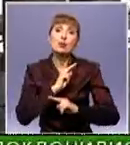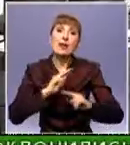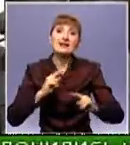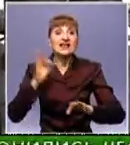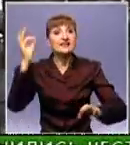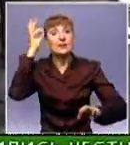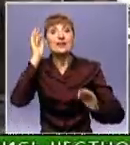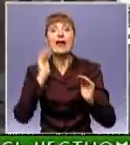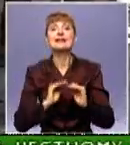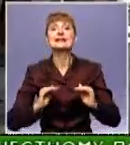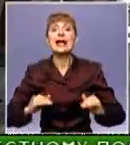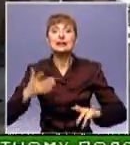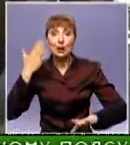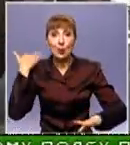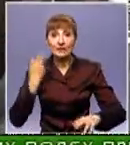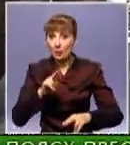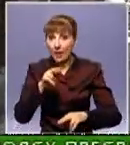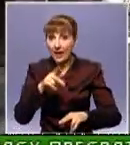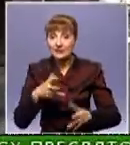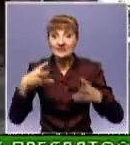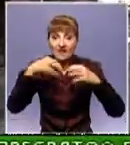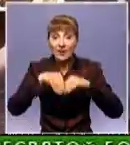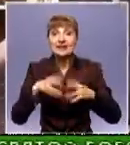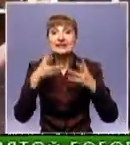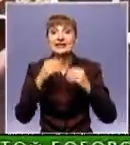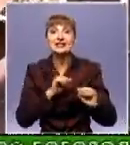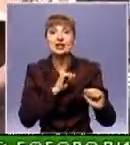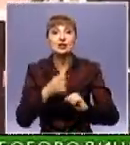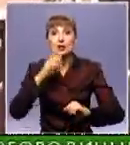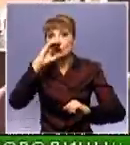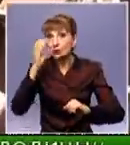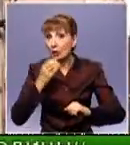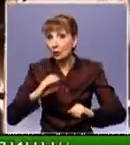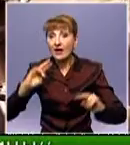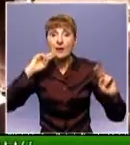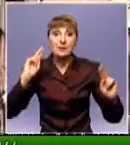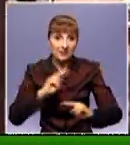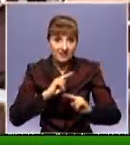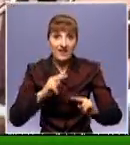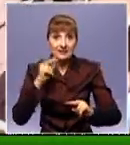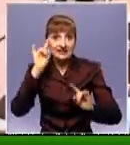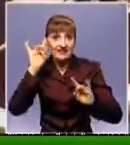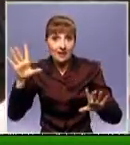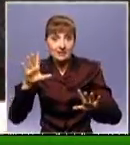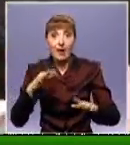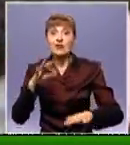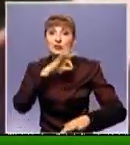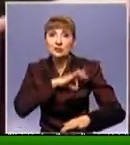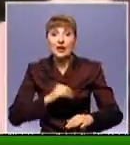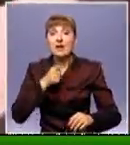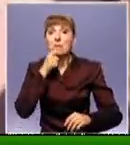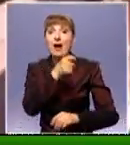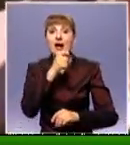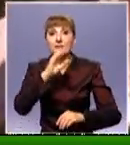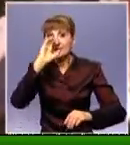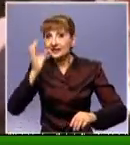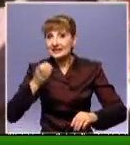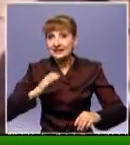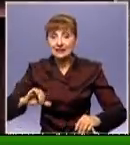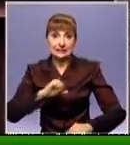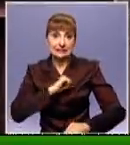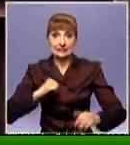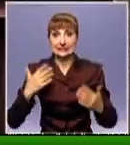вспоминают детские годы. В эту пятницу акция совпала с Днем защиты слонов. Певец Дидар Каден воспользовался случаем и покормил великанов зверинца